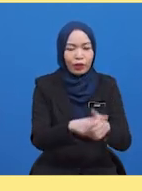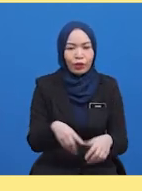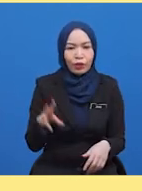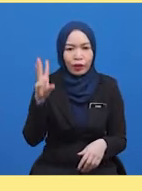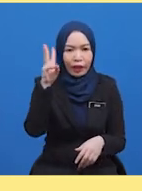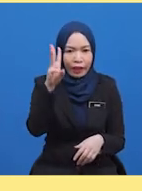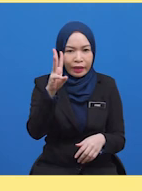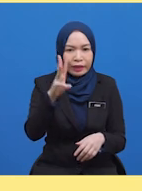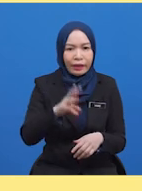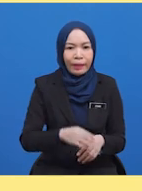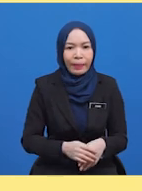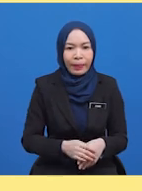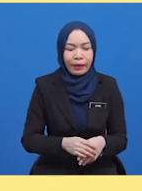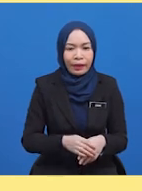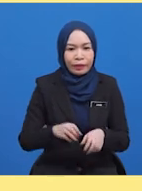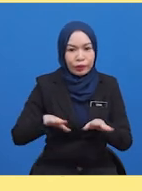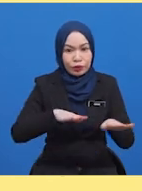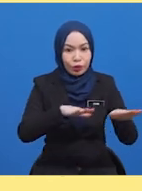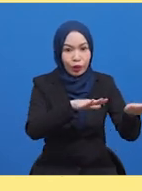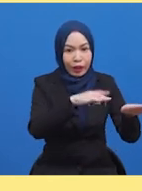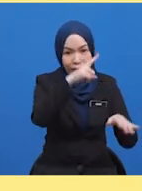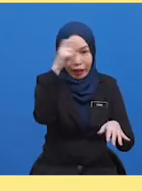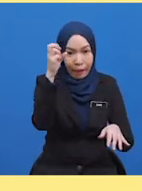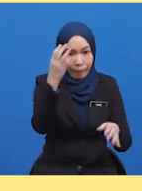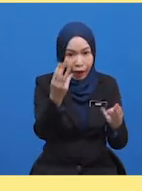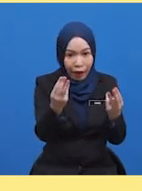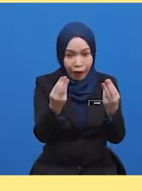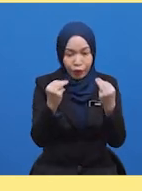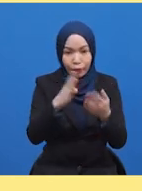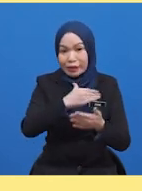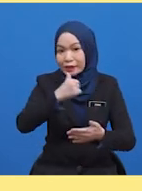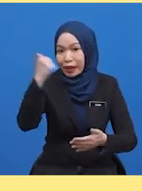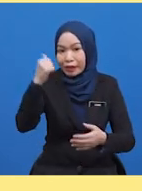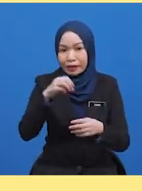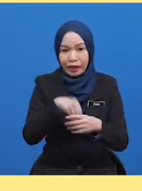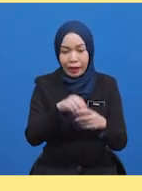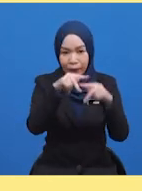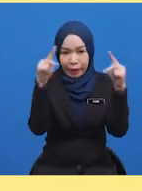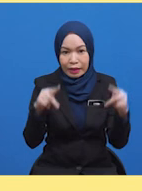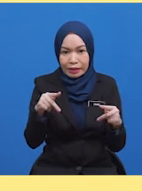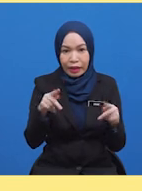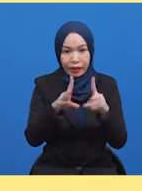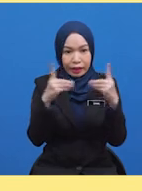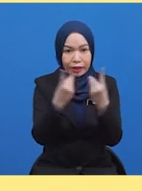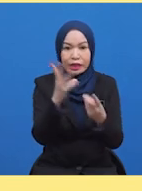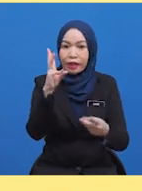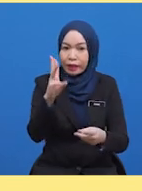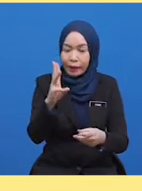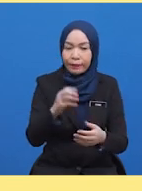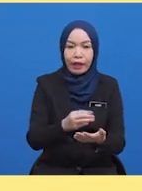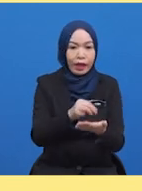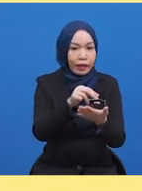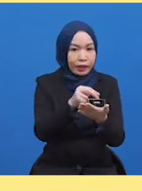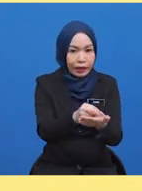kerana keinginannya untuk percaya dalam peperiksaan darjah 6 nilai yang